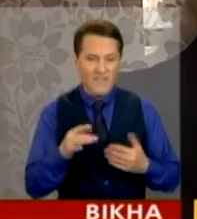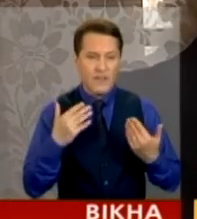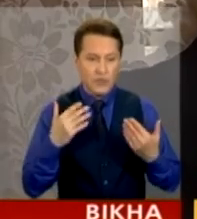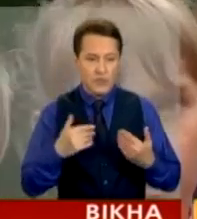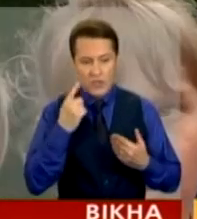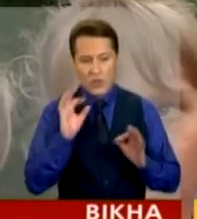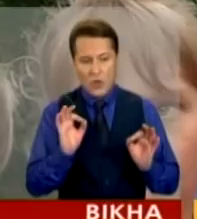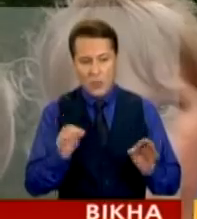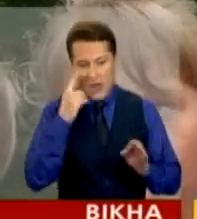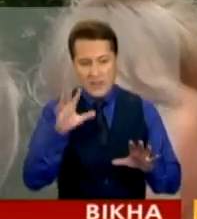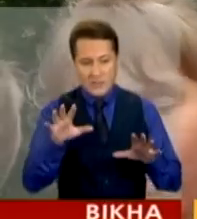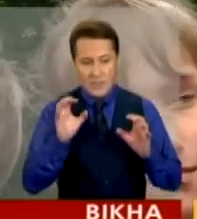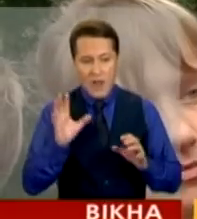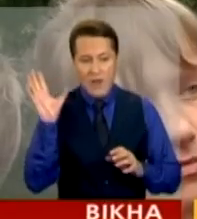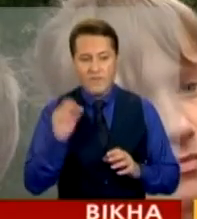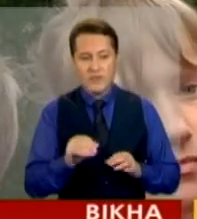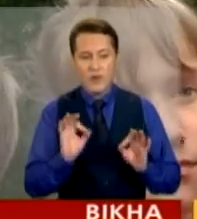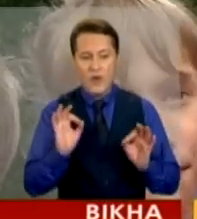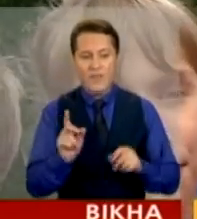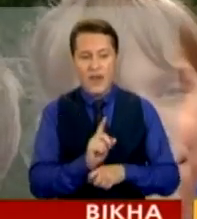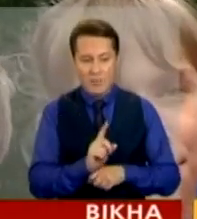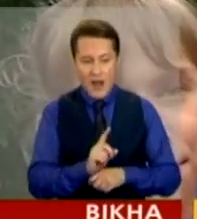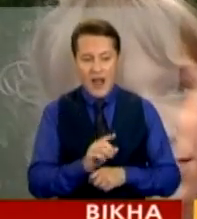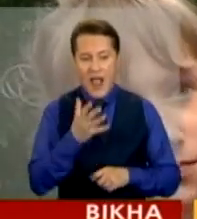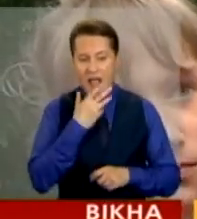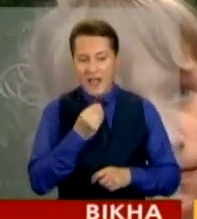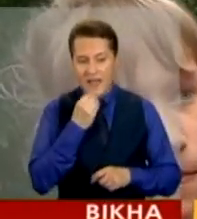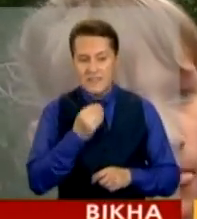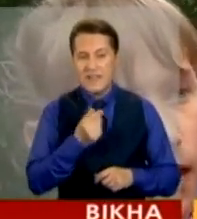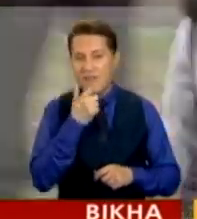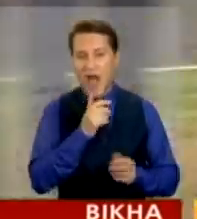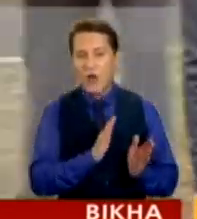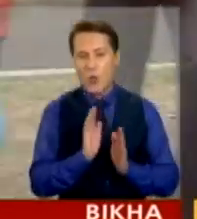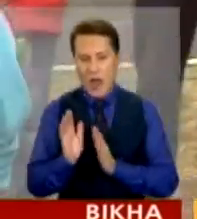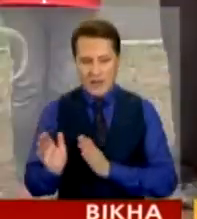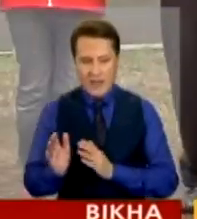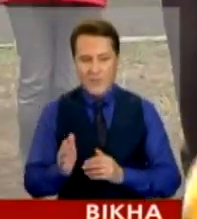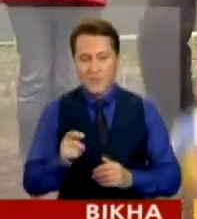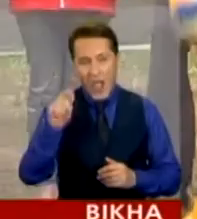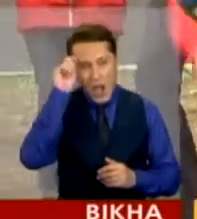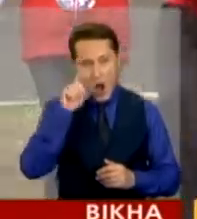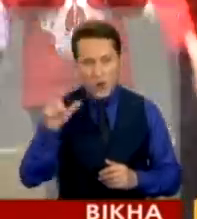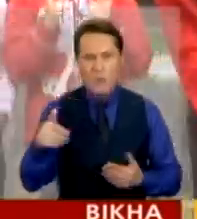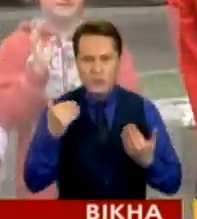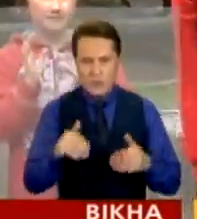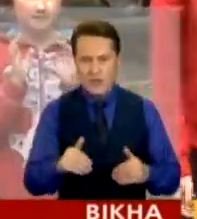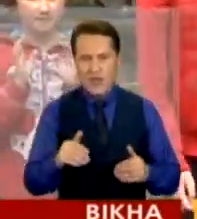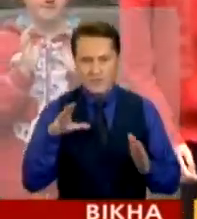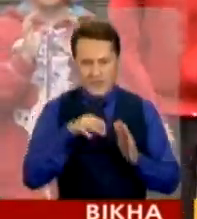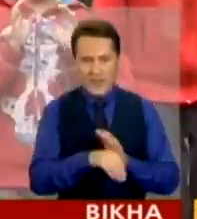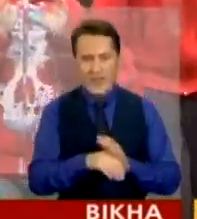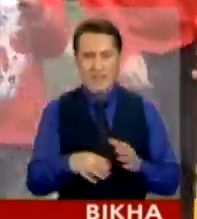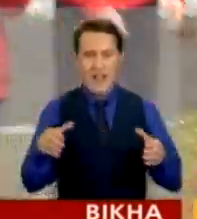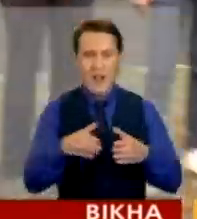нормально сприйняють. Да, все нормально. Красиво, акуратно. Хлопці уже влилися в компанію